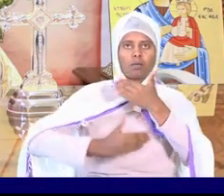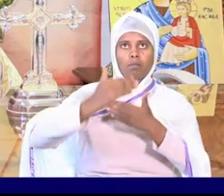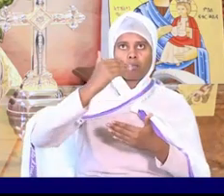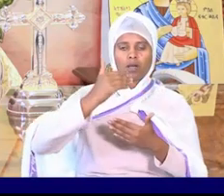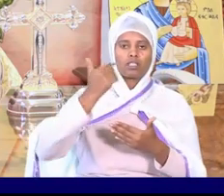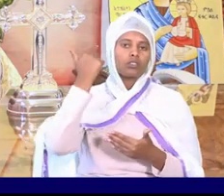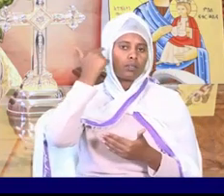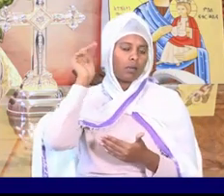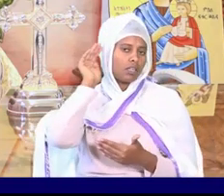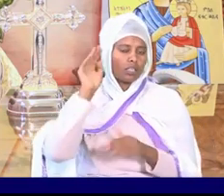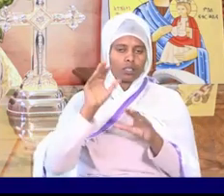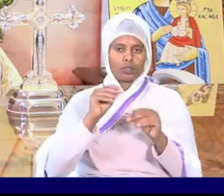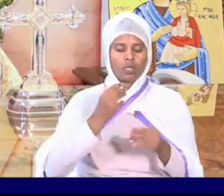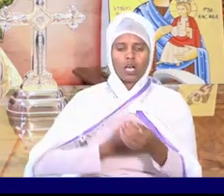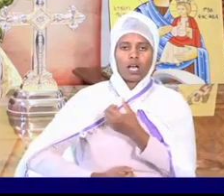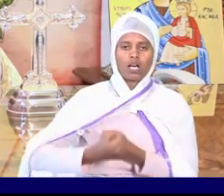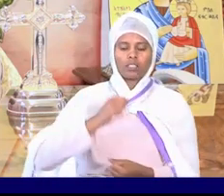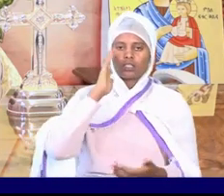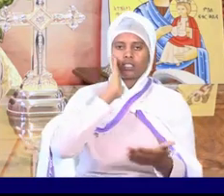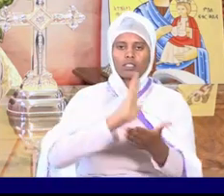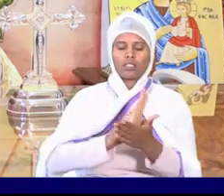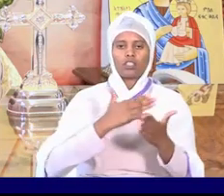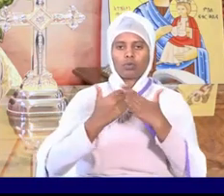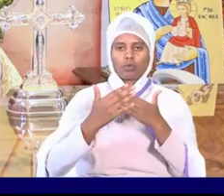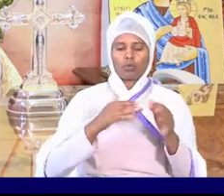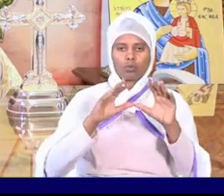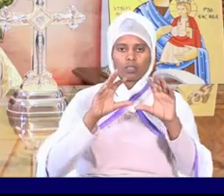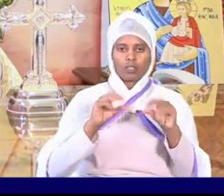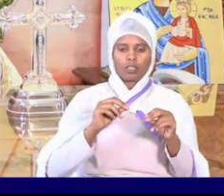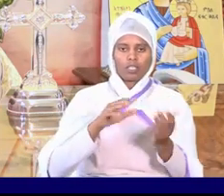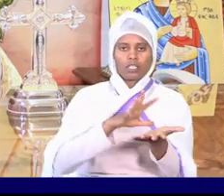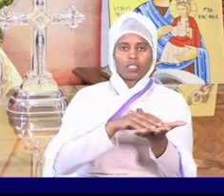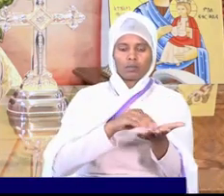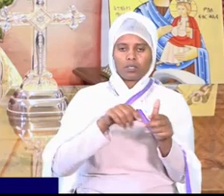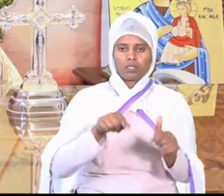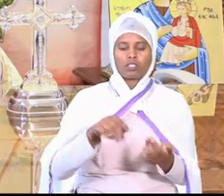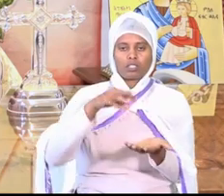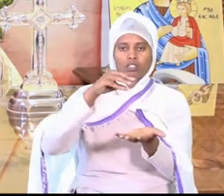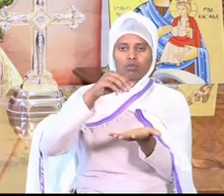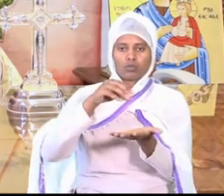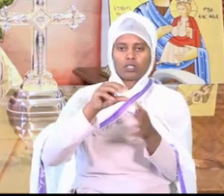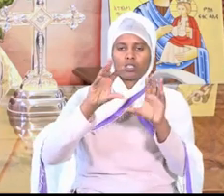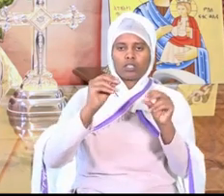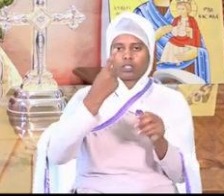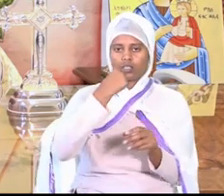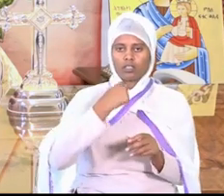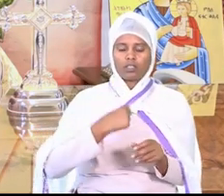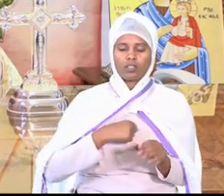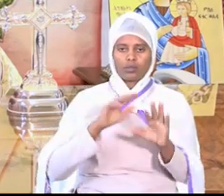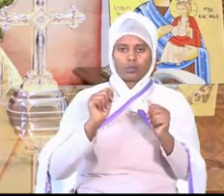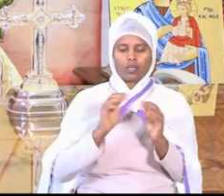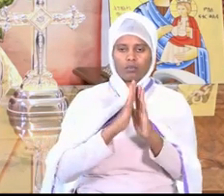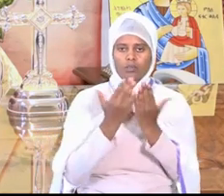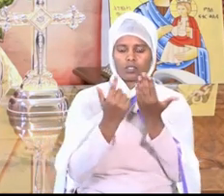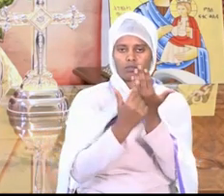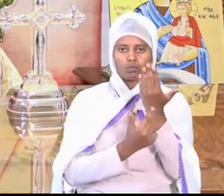ሰማይ ክሰምዕ እየ፣ ሓጢኣቶም ይቕሪ ክብለሎም ንምድሮም እውን ክፍውሰሎም እየ